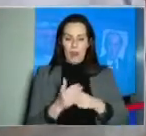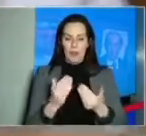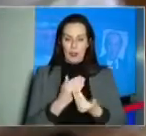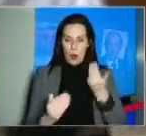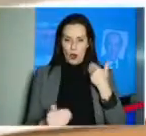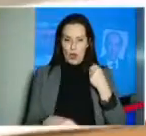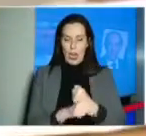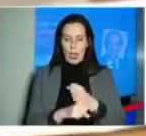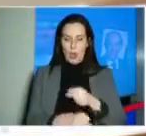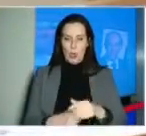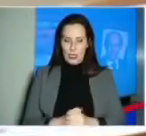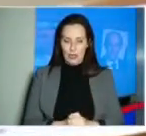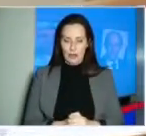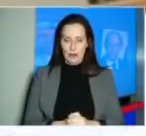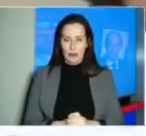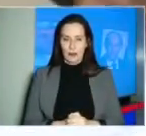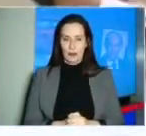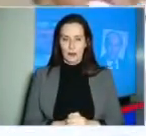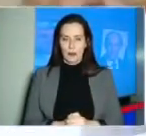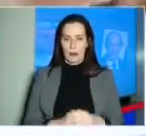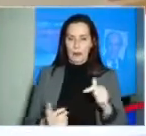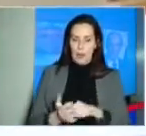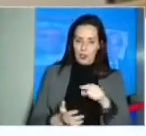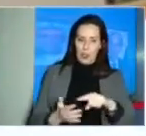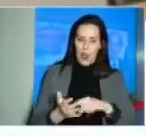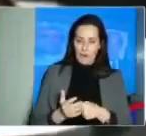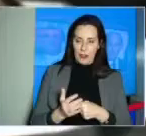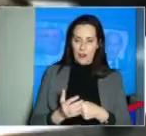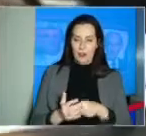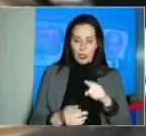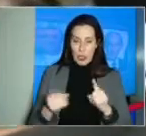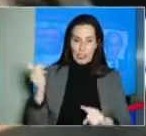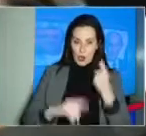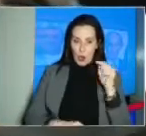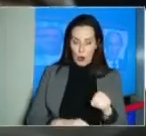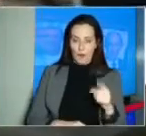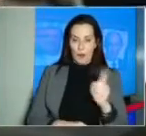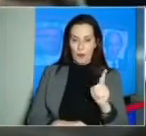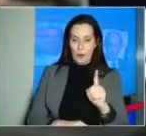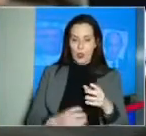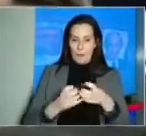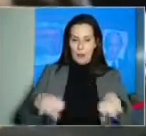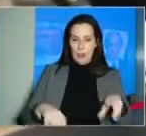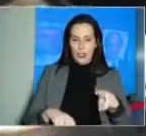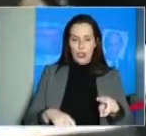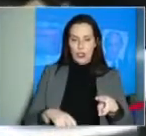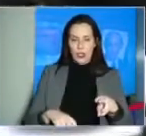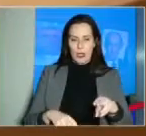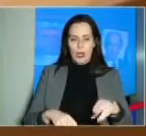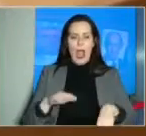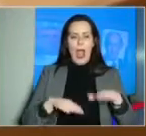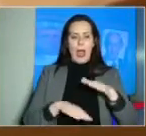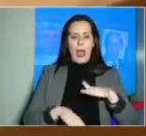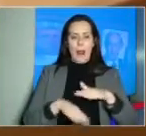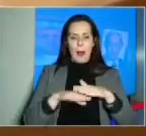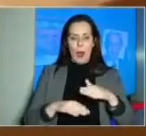מראש לעשות את זה, אז... נכון, בגלל שזה הכוונה מראש. כשזה קורה ומי שמתפצל, אז יש גם הגבלות על הפיצול, בגלל זה